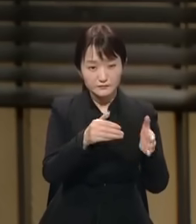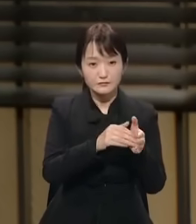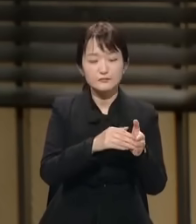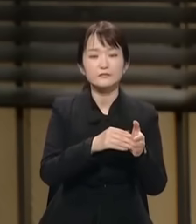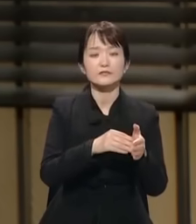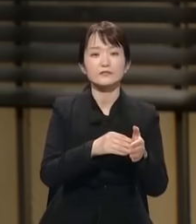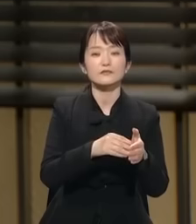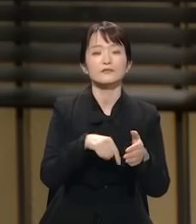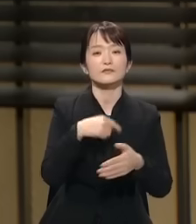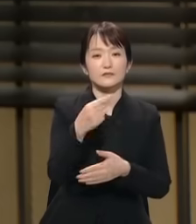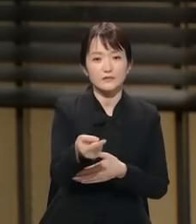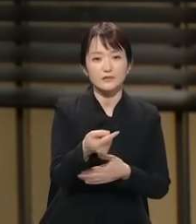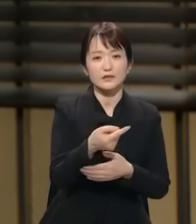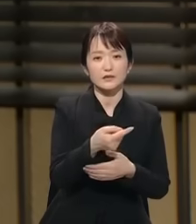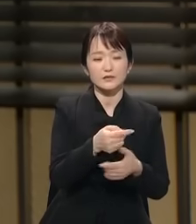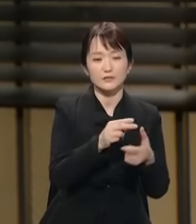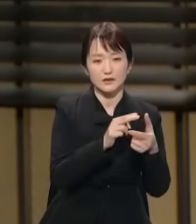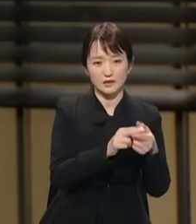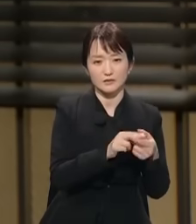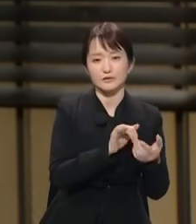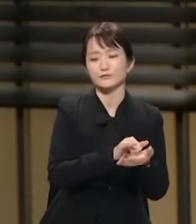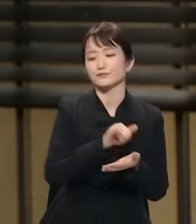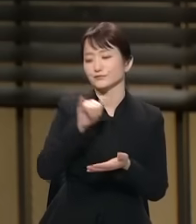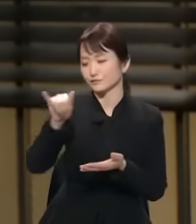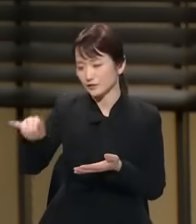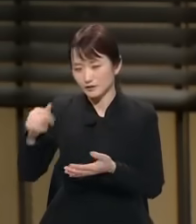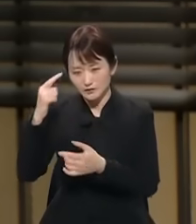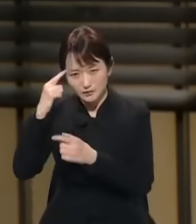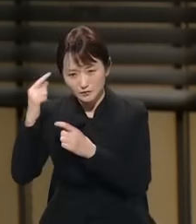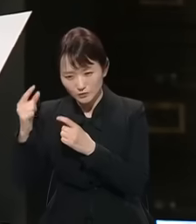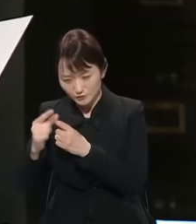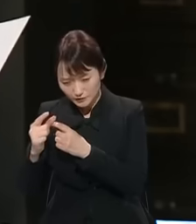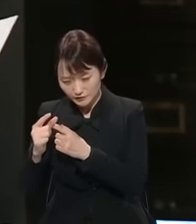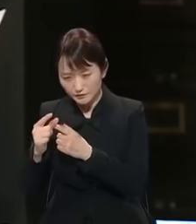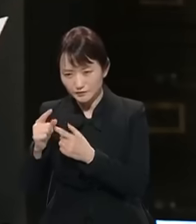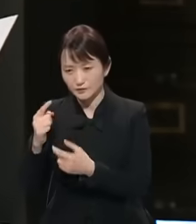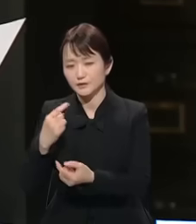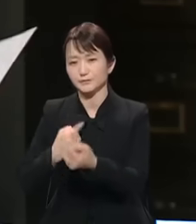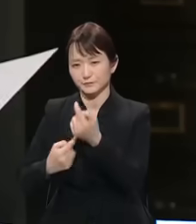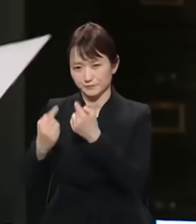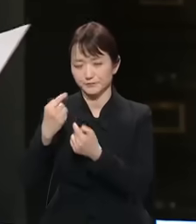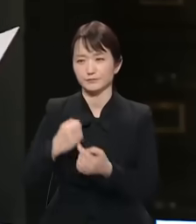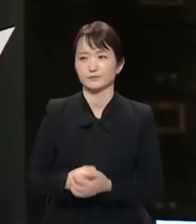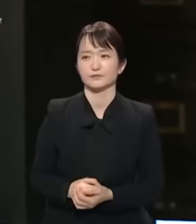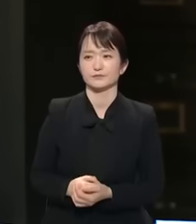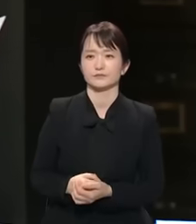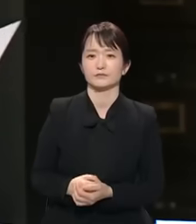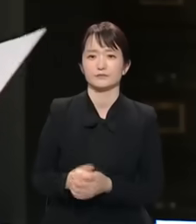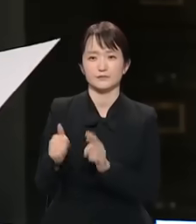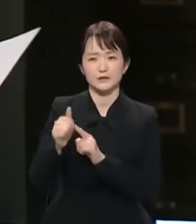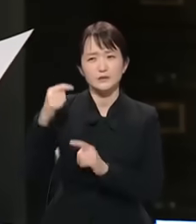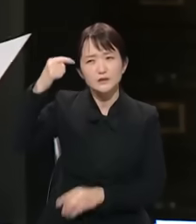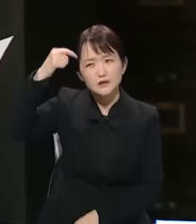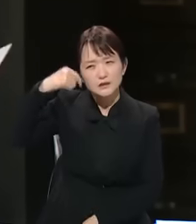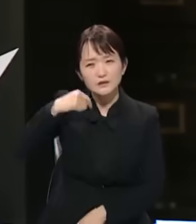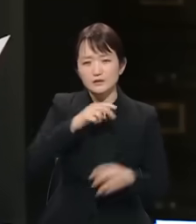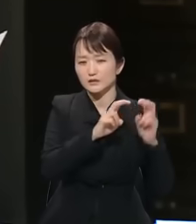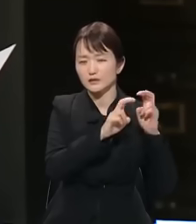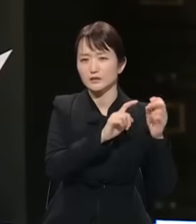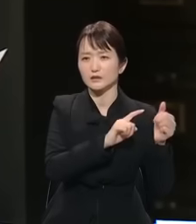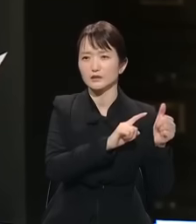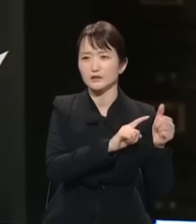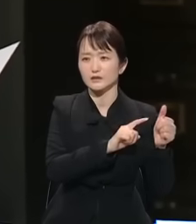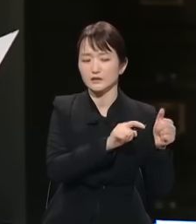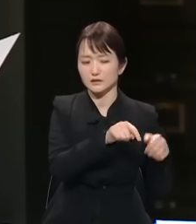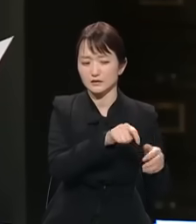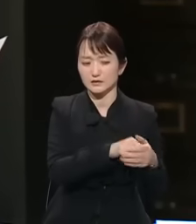밝히고 있어서 고민 끝에 이렇게 제보를 하게 된 거라고 하십니다. 이 제보자의 주장입니다만 제보자의 느낌이죠. 소속사가 왠지